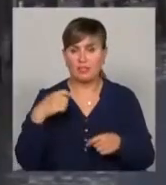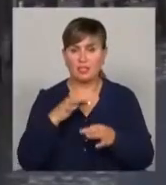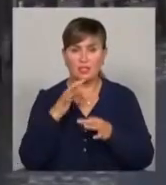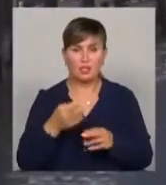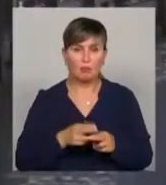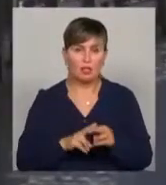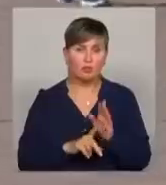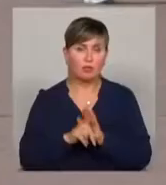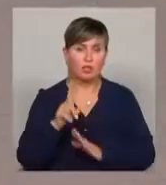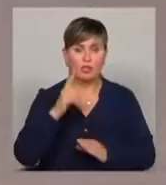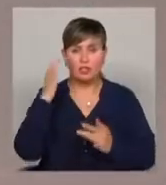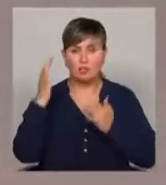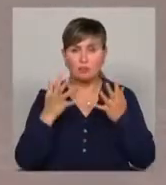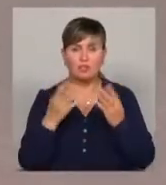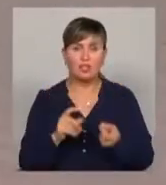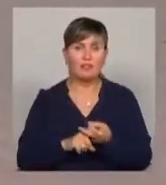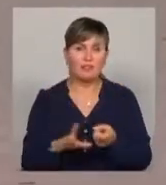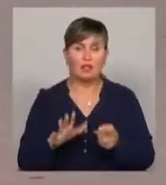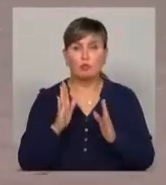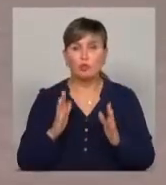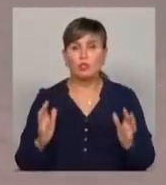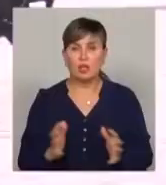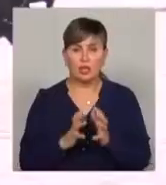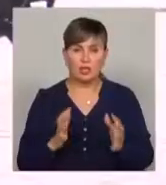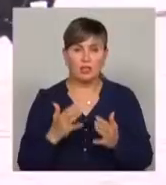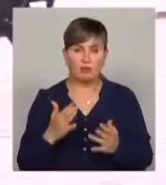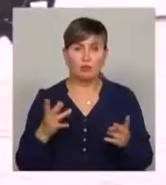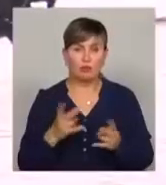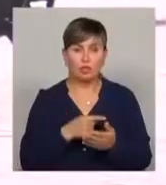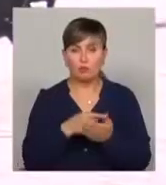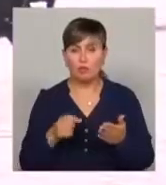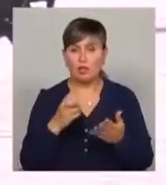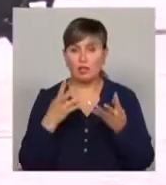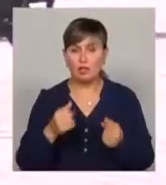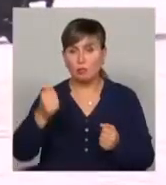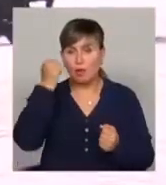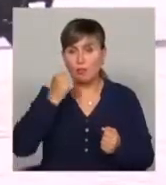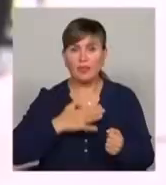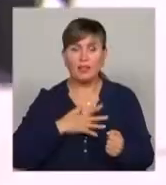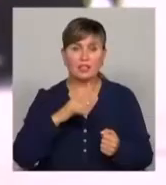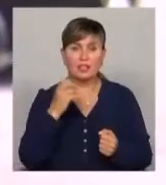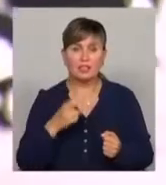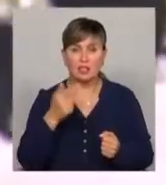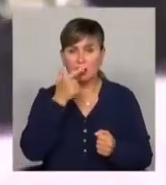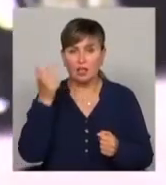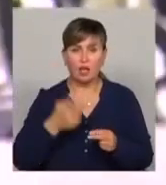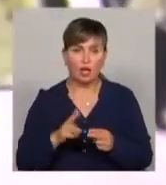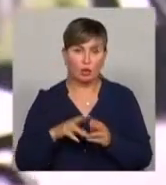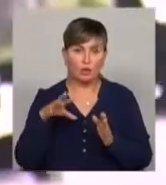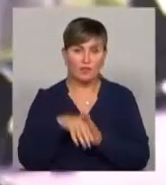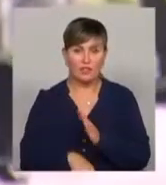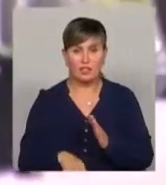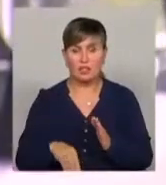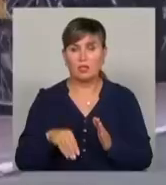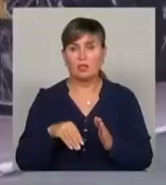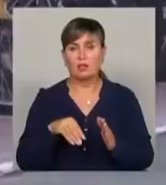этом первоначальный смысл Дня независимости будет сохранен. Его следует отмечать как День памяти наших национальных героев, которые внесли значительный вклад